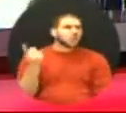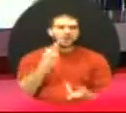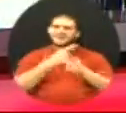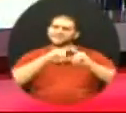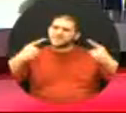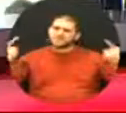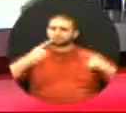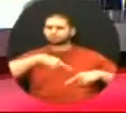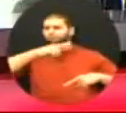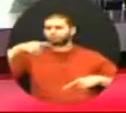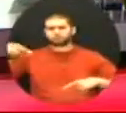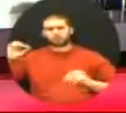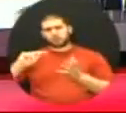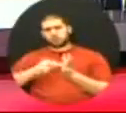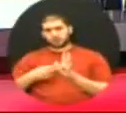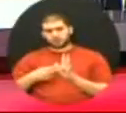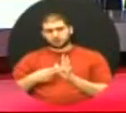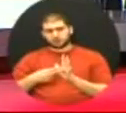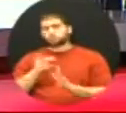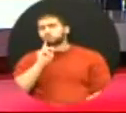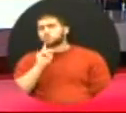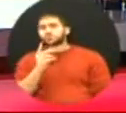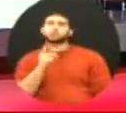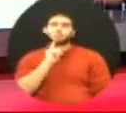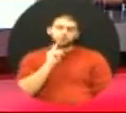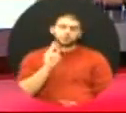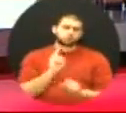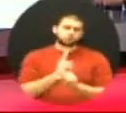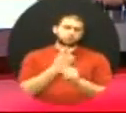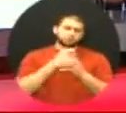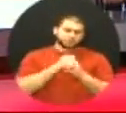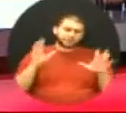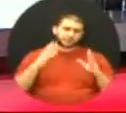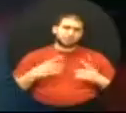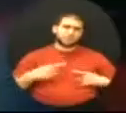של הקשת הפוליטית. שמות. אבל... אנחנו את השמות נשחרר